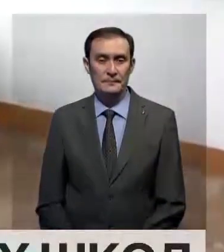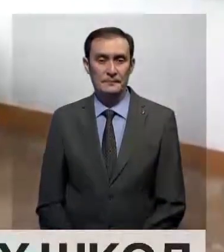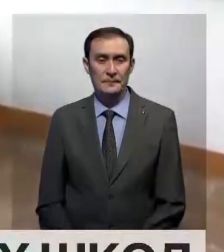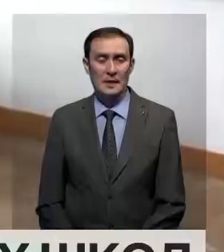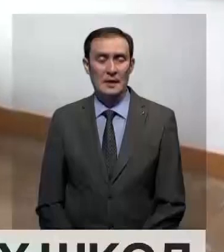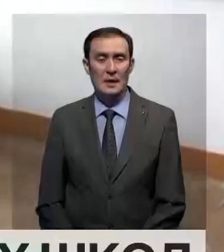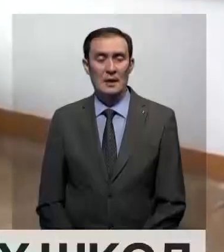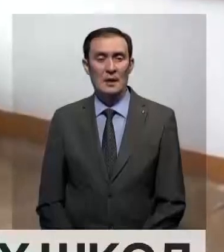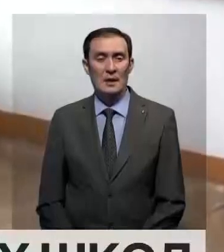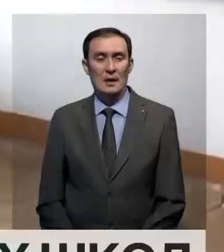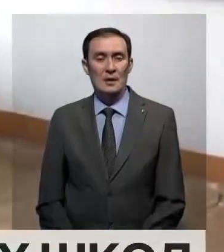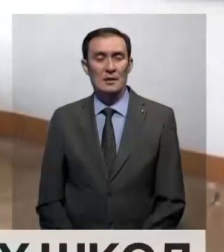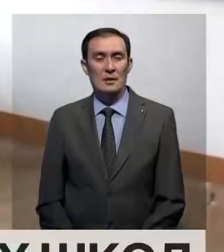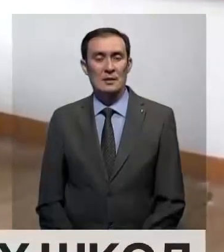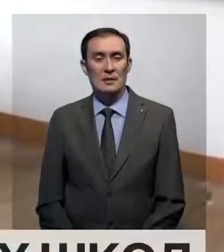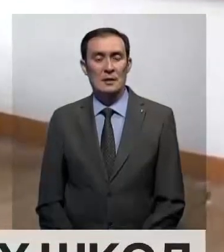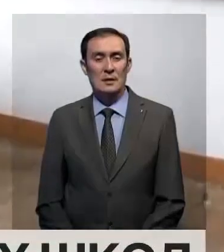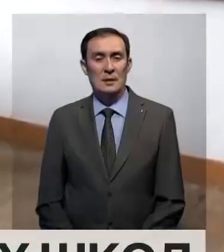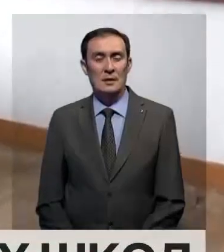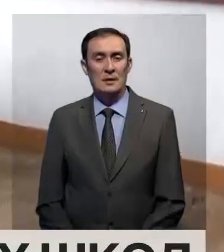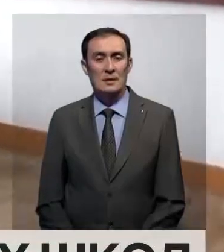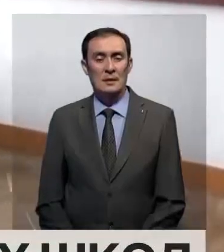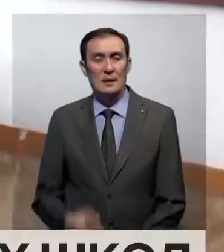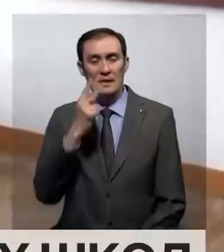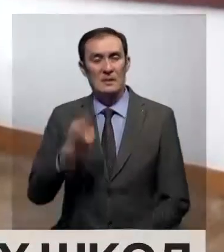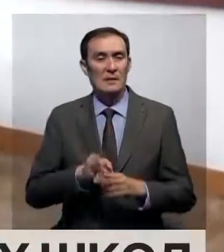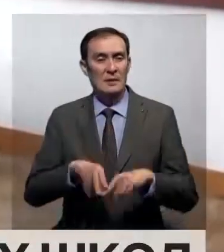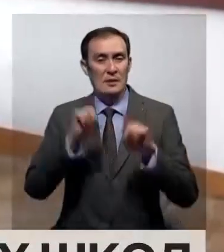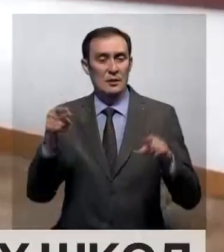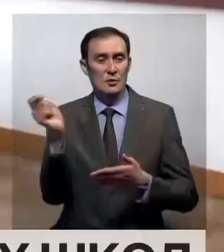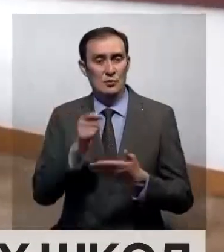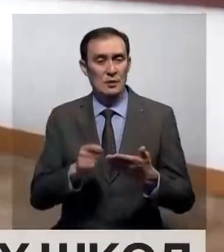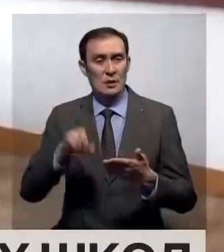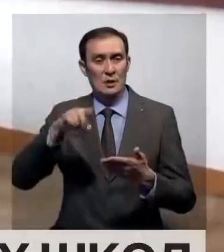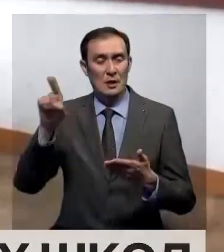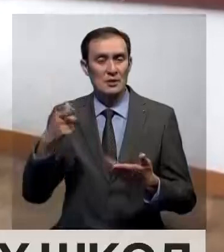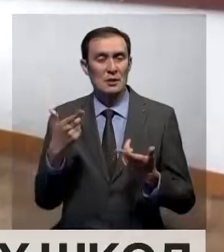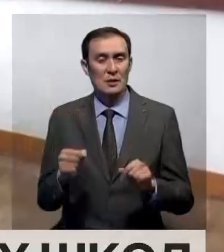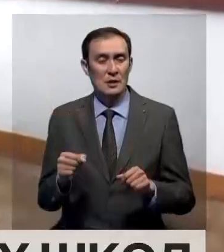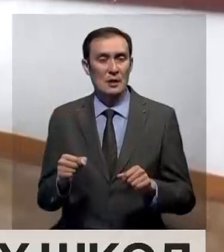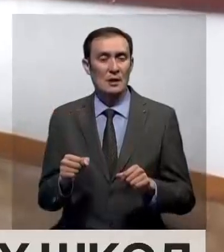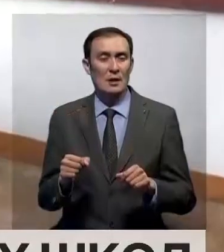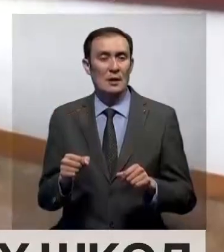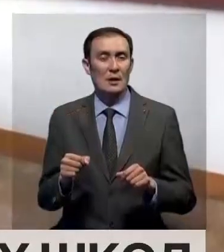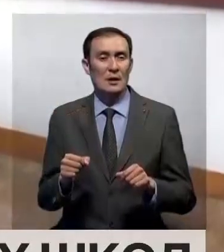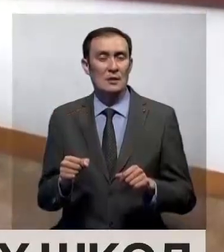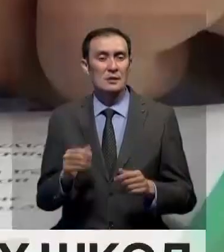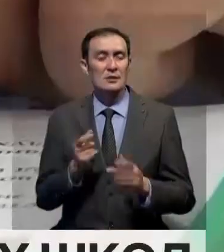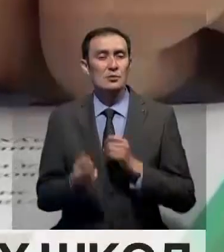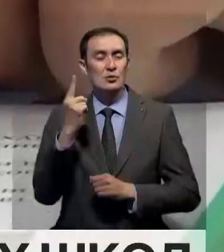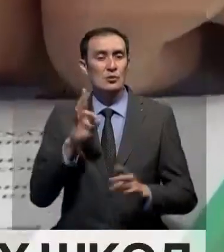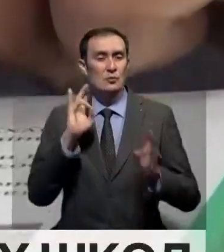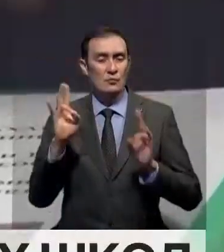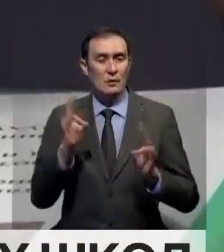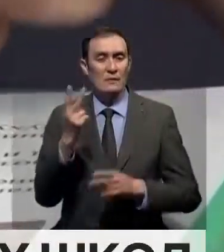Рассматриваем сейчас эти рисунки, и галочку нужно поставить, где источник громкого звука.